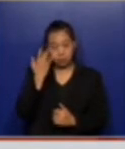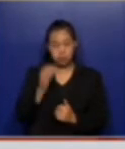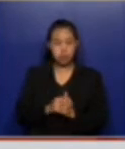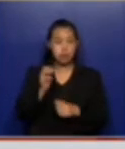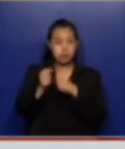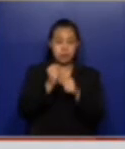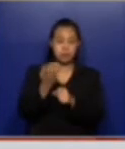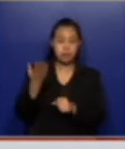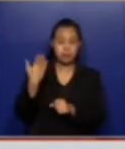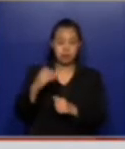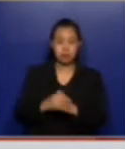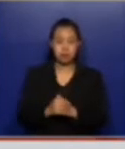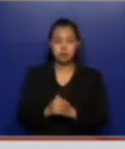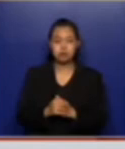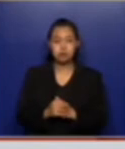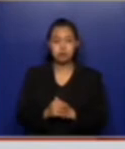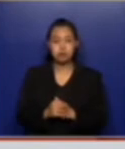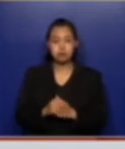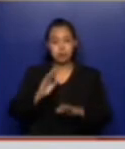ท่านตั้งไว้ที่